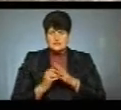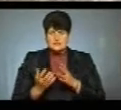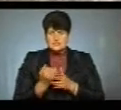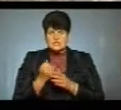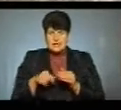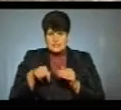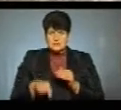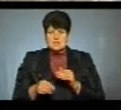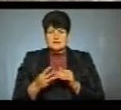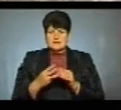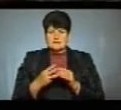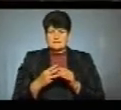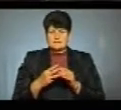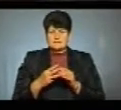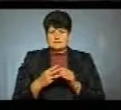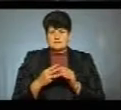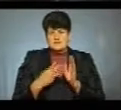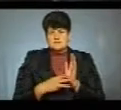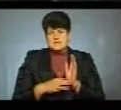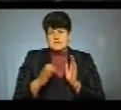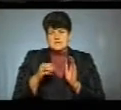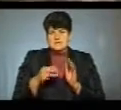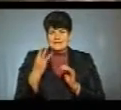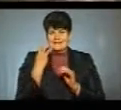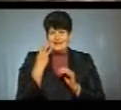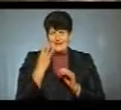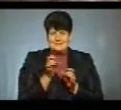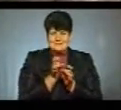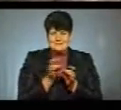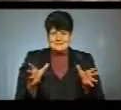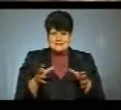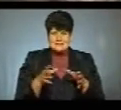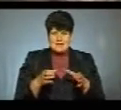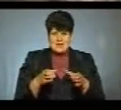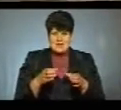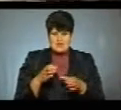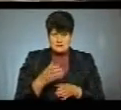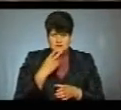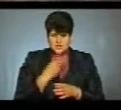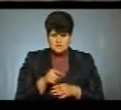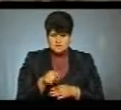80 сантиметрів три снаряди. От бачите, от локація.